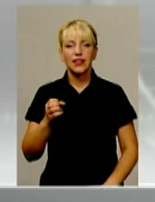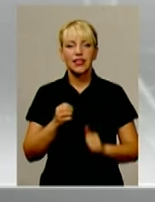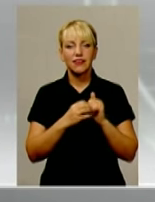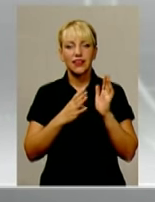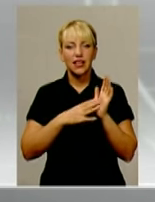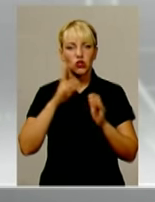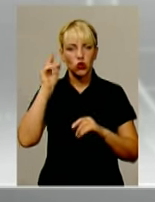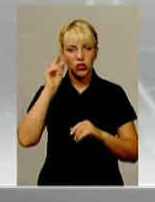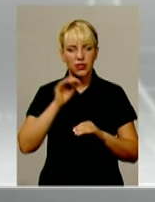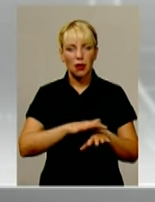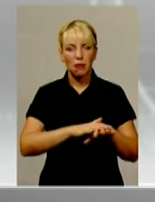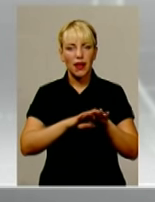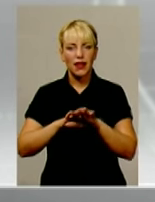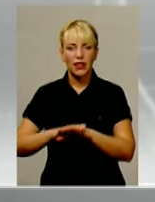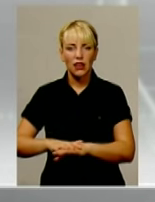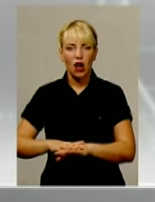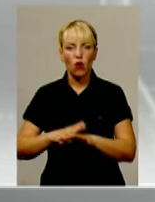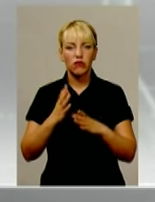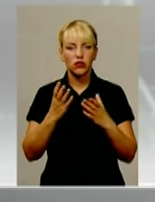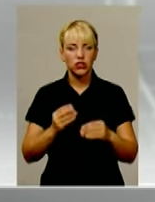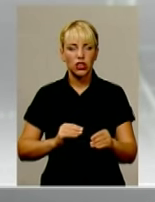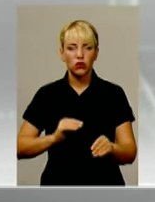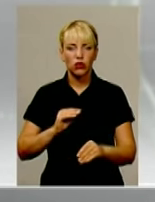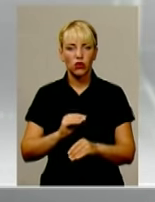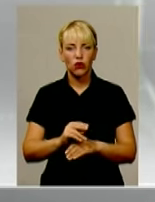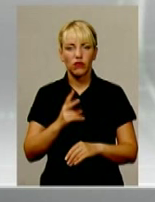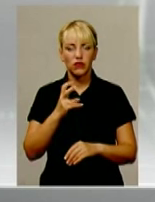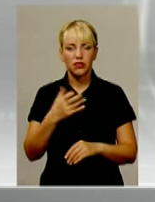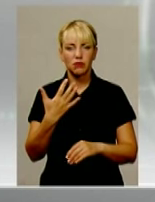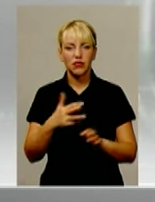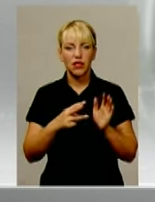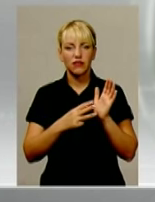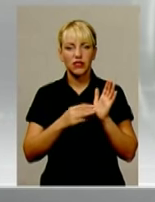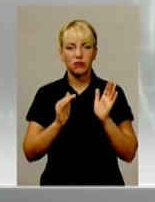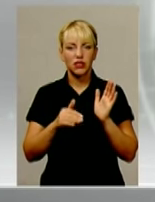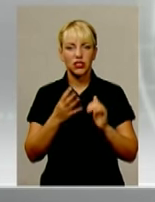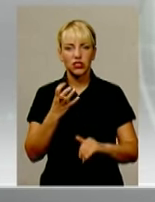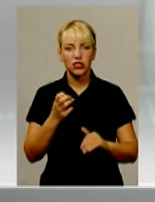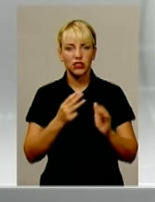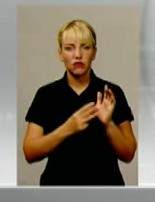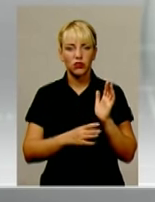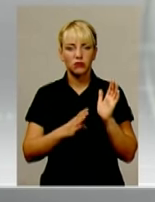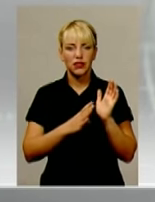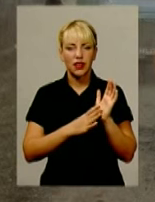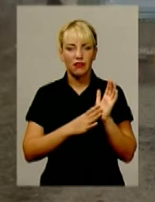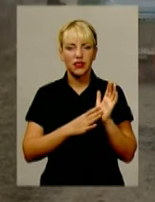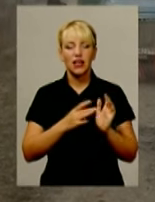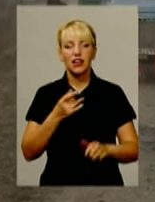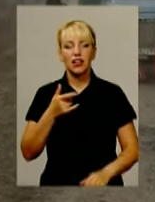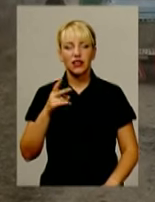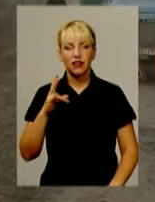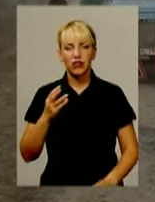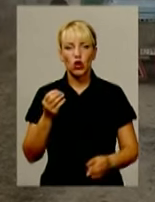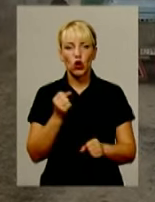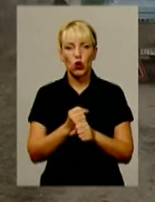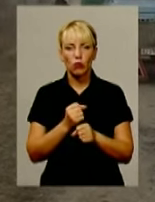19 числа перераховано ще додатково 258 489 гривень. Роботи